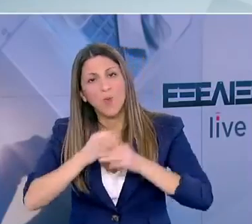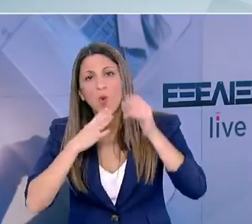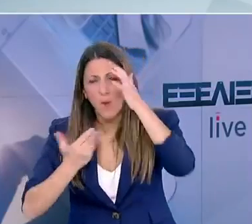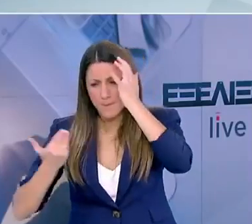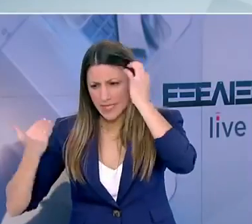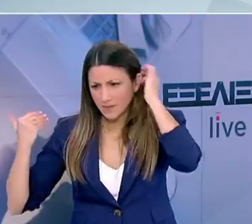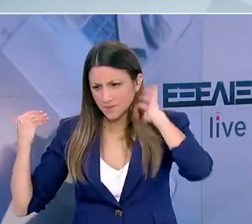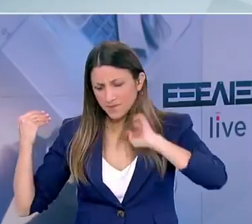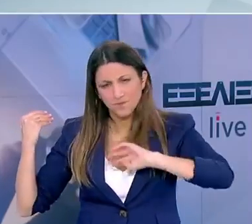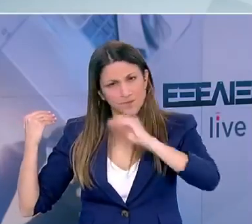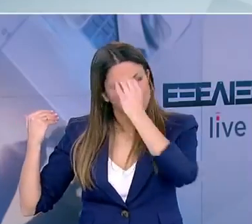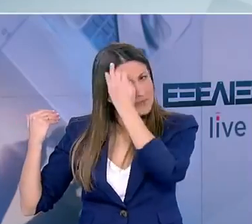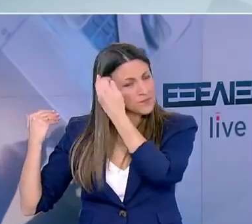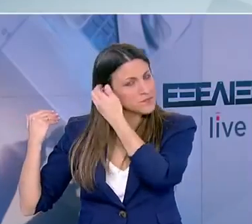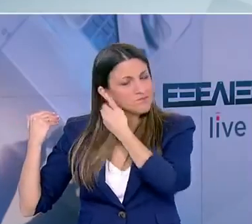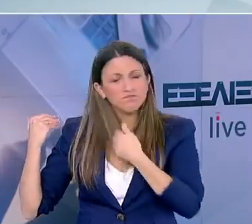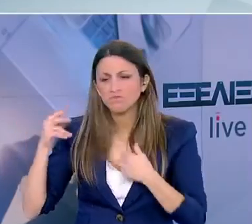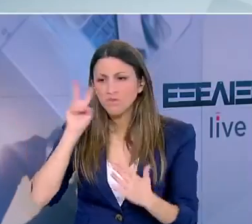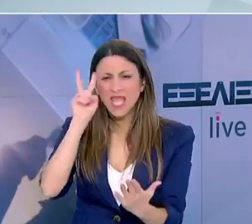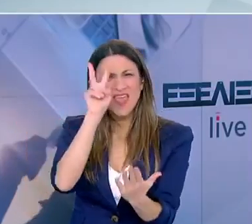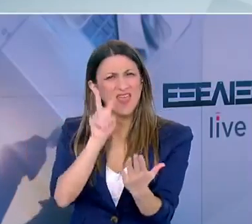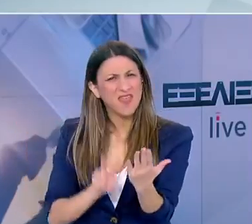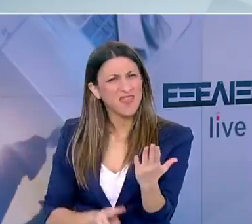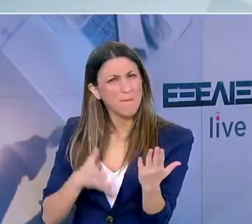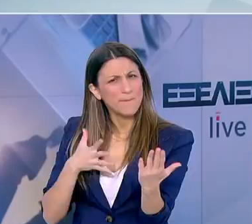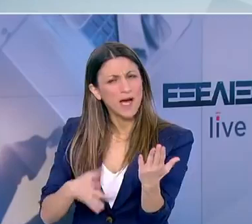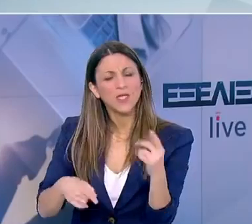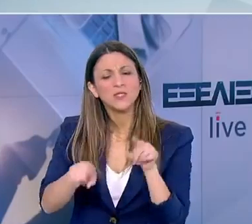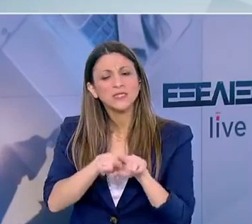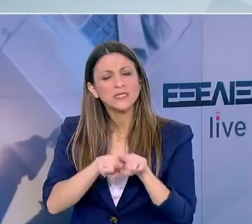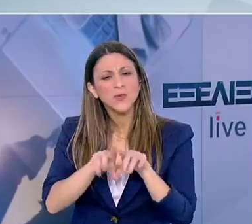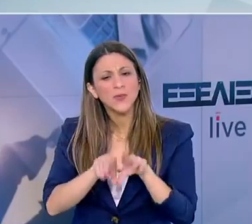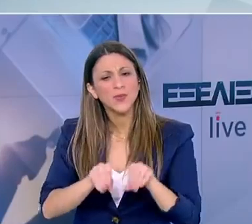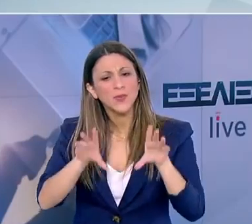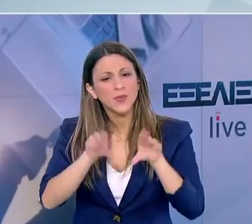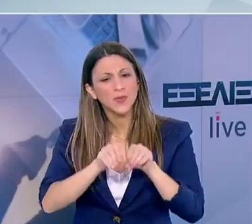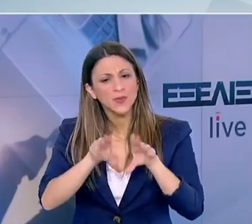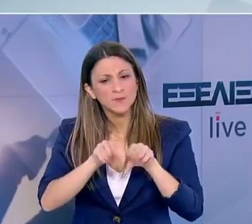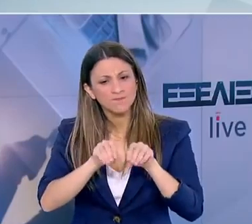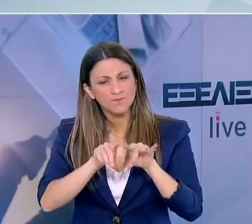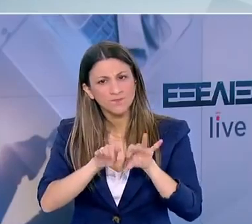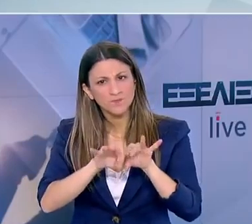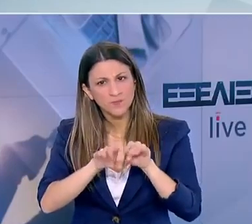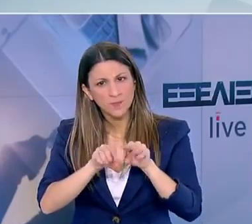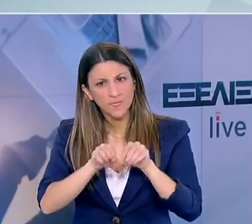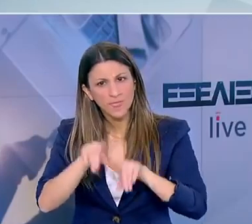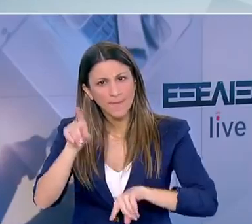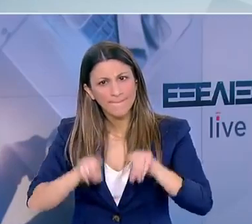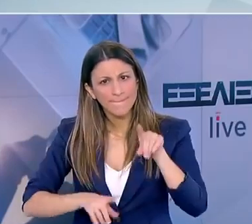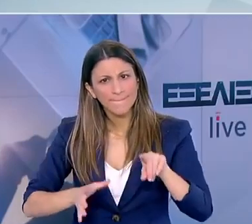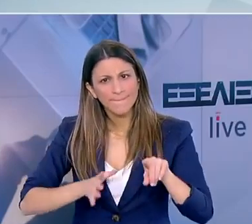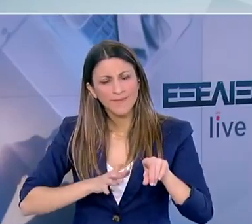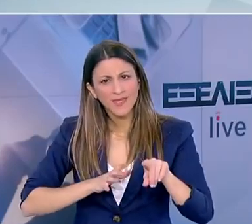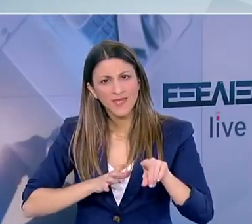πριν φτάσω, διάβασα κάποια σχόλια σχετικά με το ότι κινήθηκαν οι κάτοικοι των